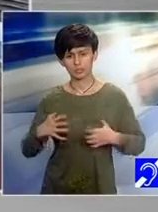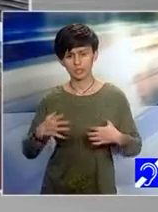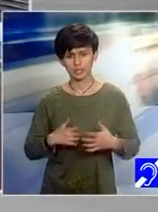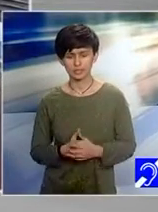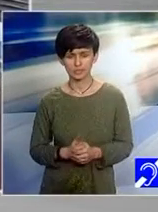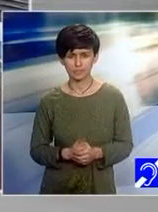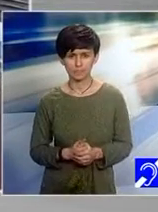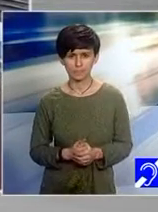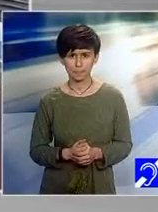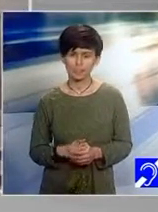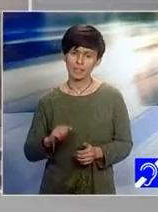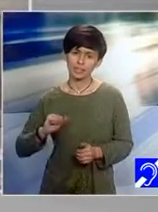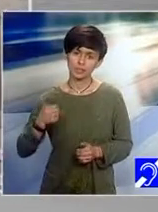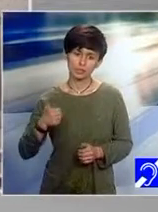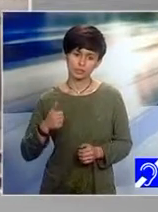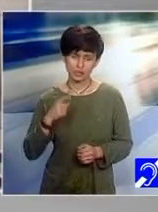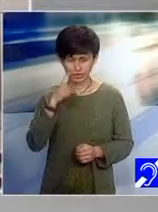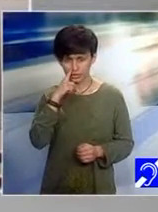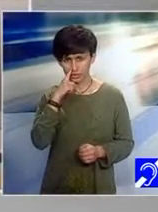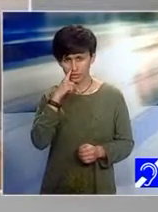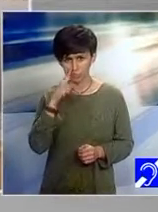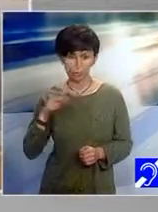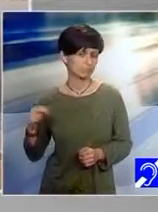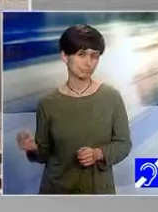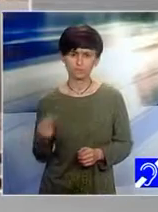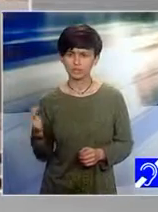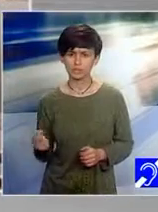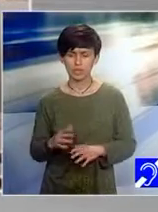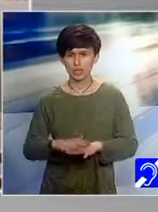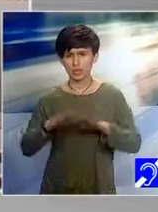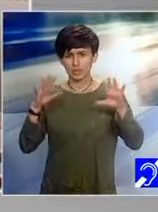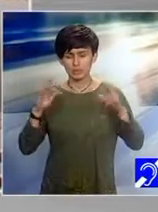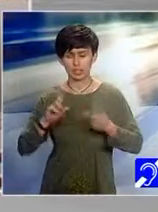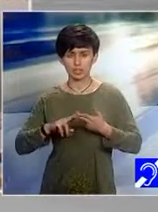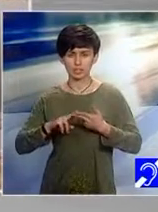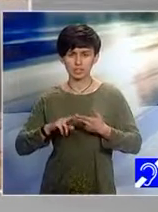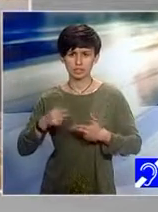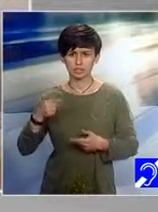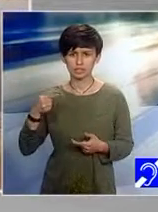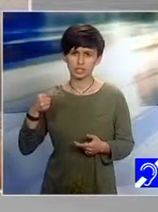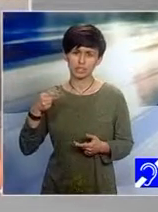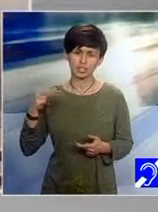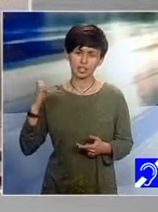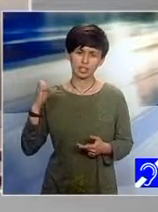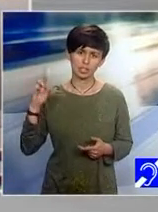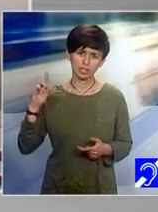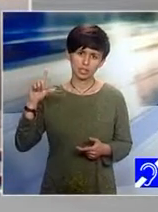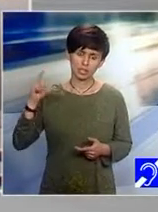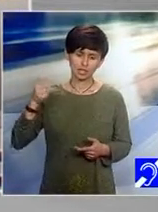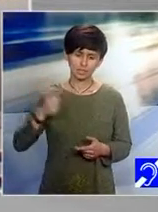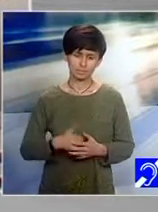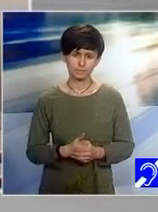spun de 11 iunie. A, da. Cea mai mare întâlnire a noastră a armenilor de la Gherla și în rest să spui da, tu. Da,